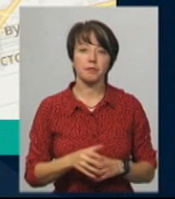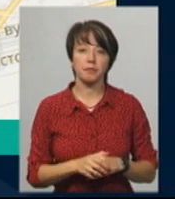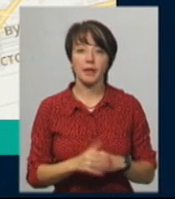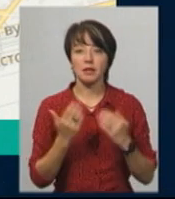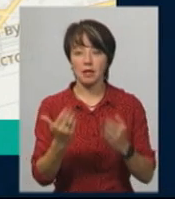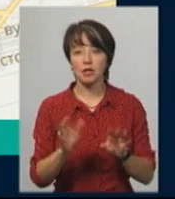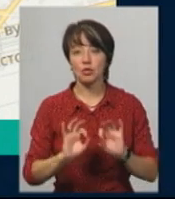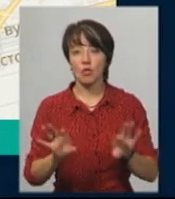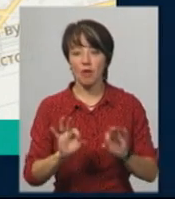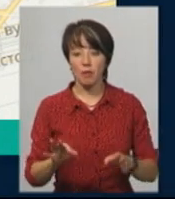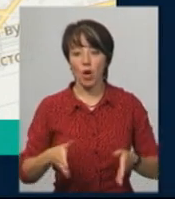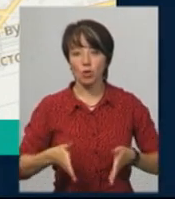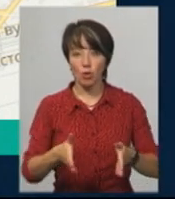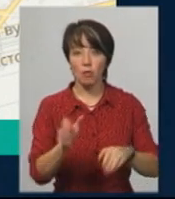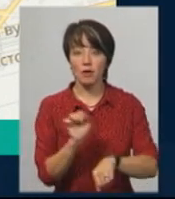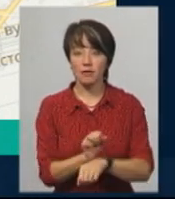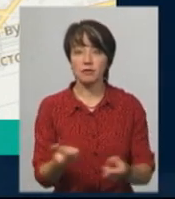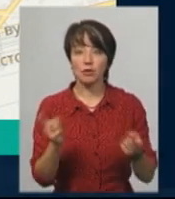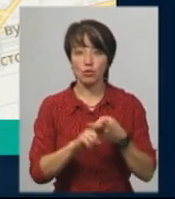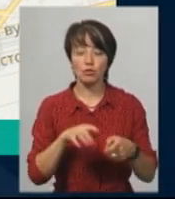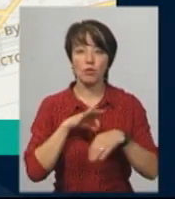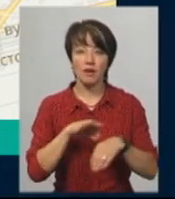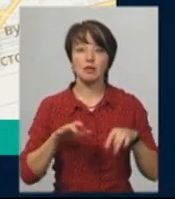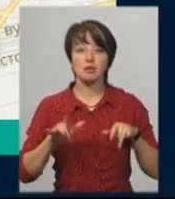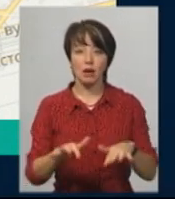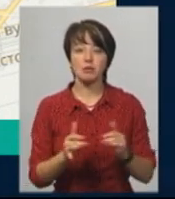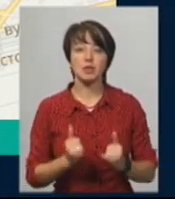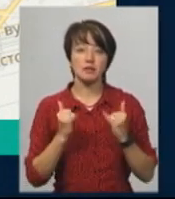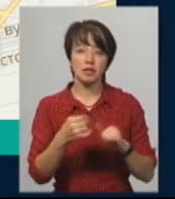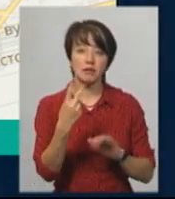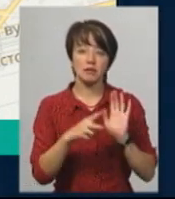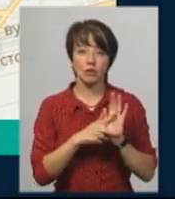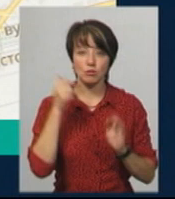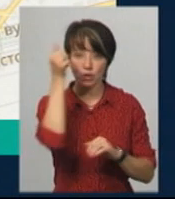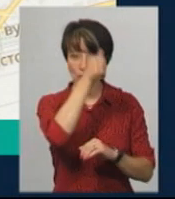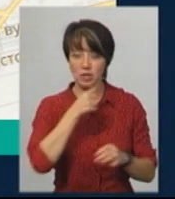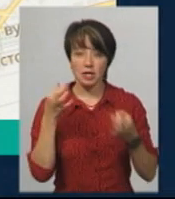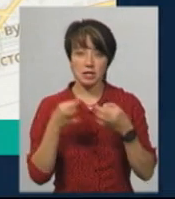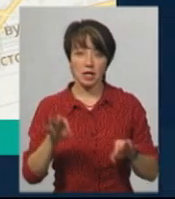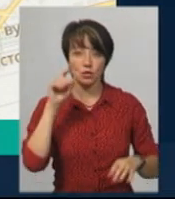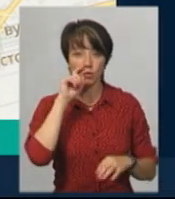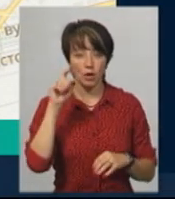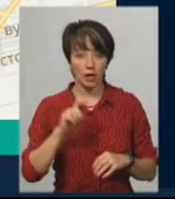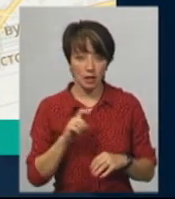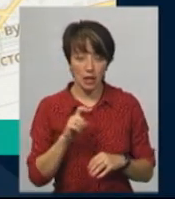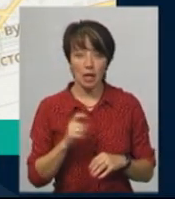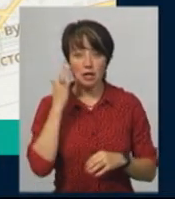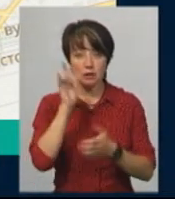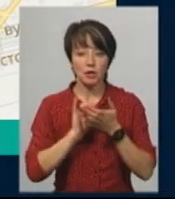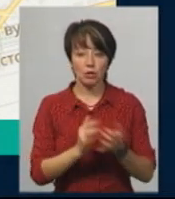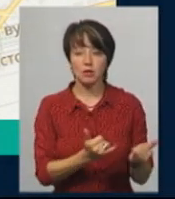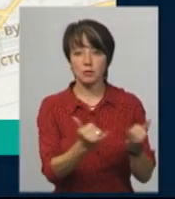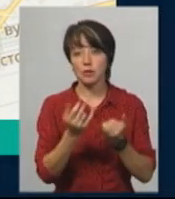За її словами, дорогу перекривають у зв'язку з проведенням заходів, присвячених 28-й річниці Незалежності України, з метою